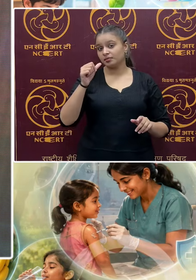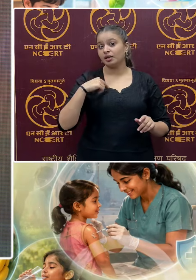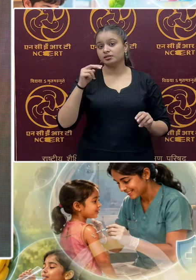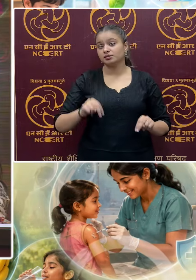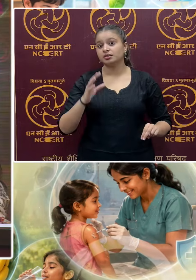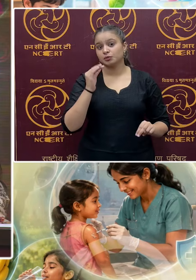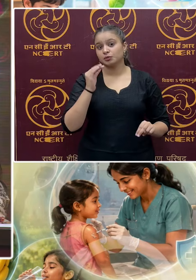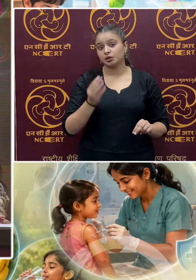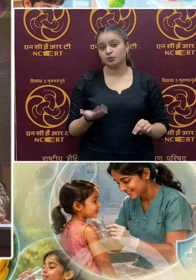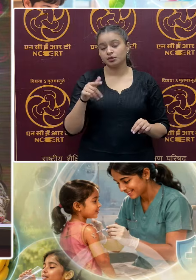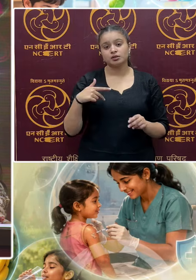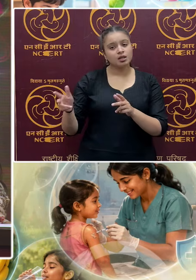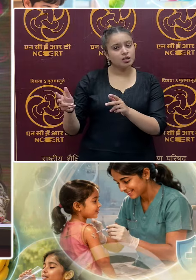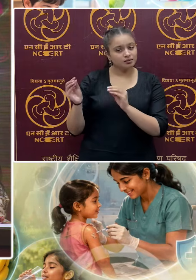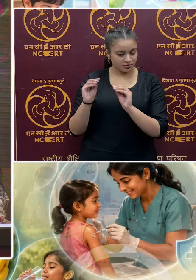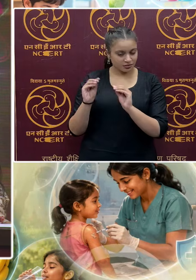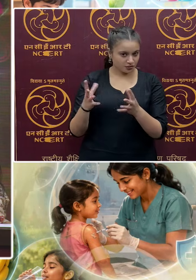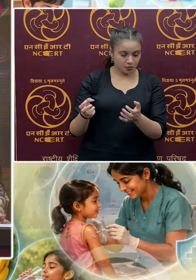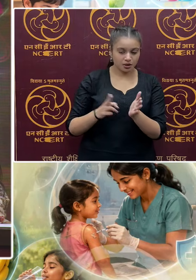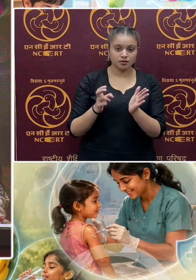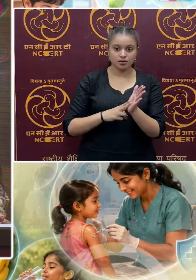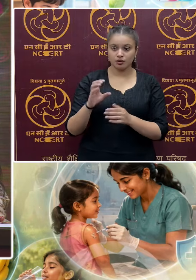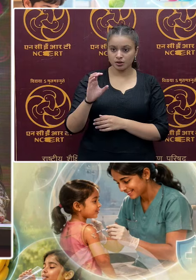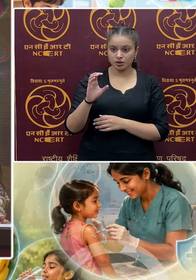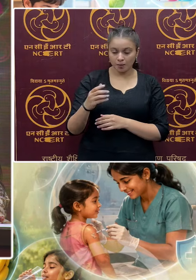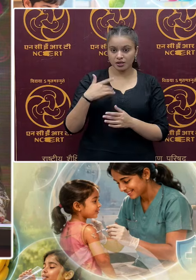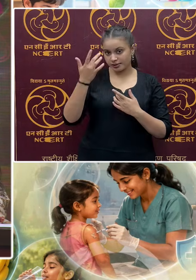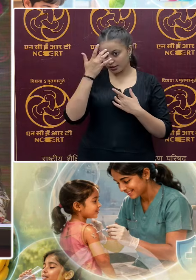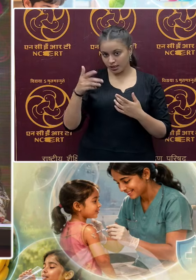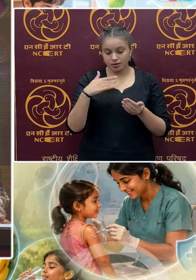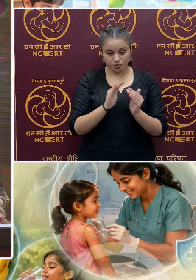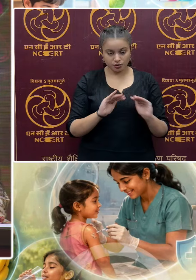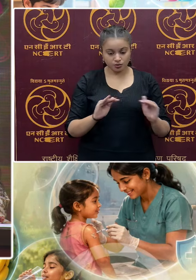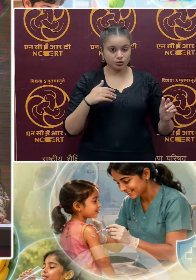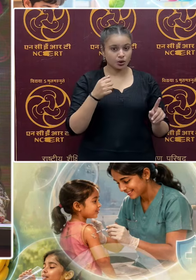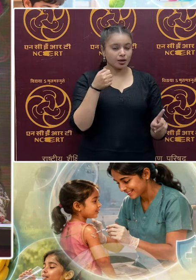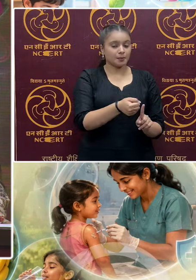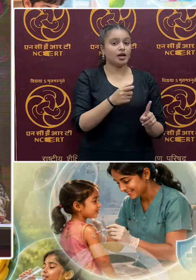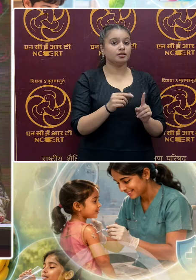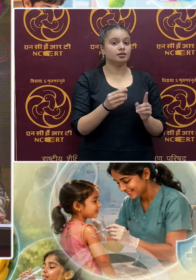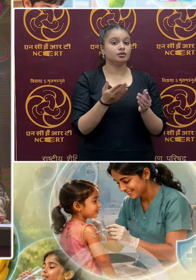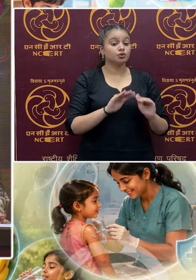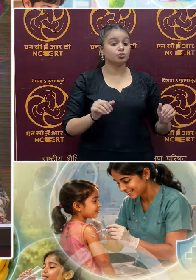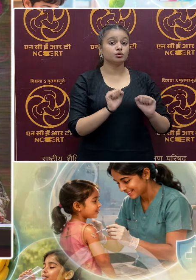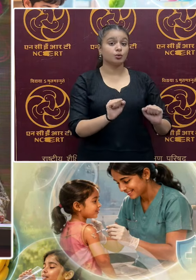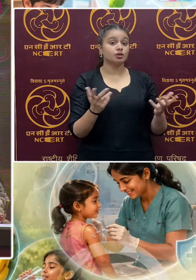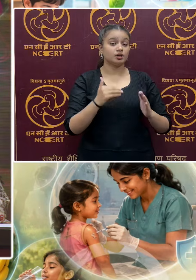Okay. Would you like to tell us कि नॉन कम्युनिकेबल डिसीजेस का बच्चों पे क्या इम्पैक्ट होता है इन